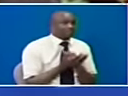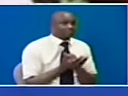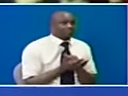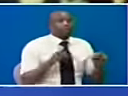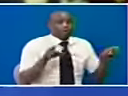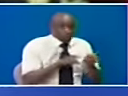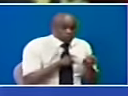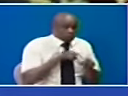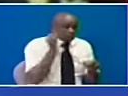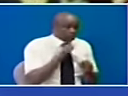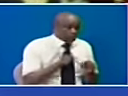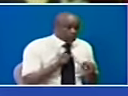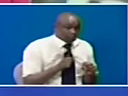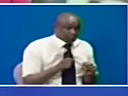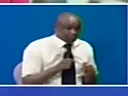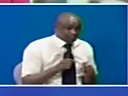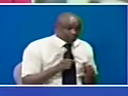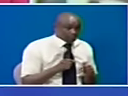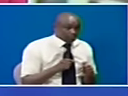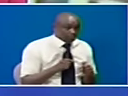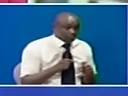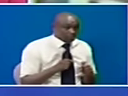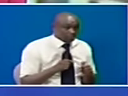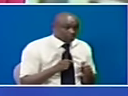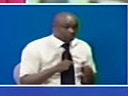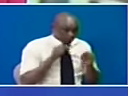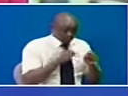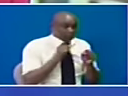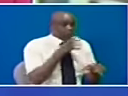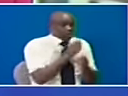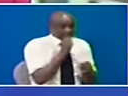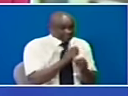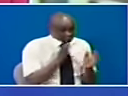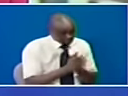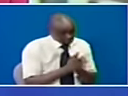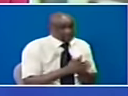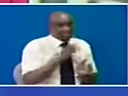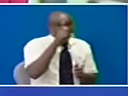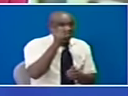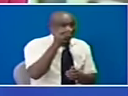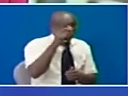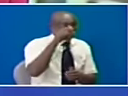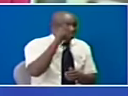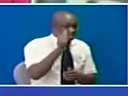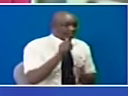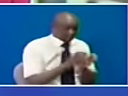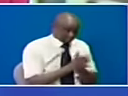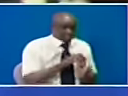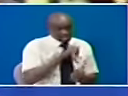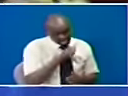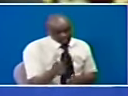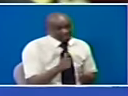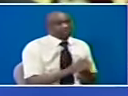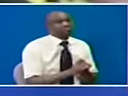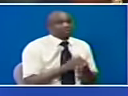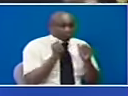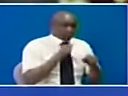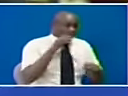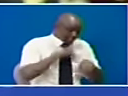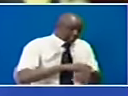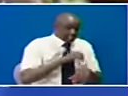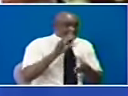tumekuwa tunasaidiwa na nchi kama organizations kama Danida na hao wengine ambao wamekuwa wakisaidia sana, na tukipata